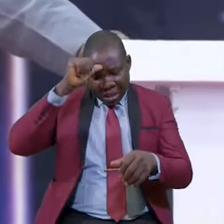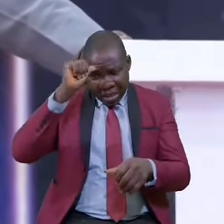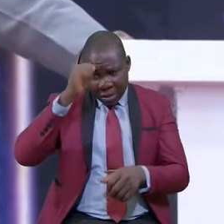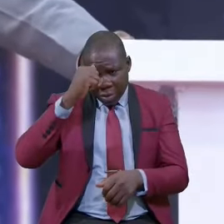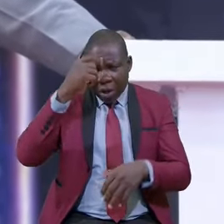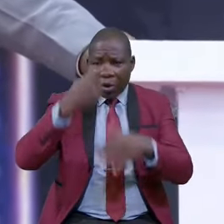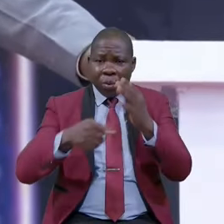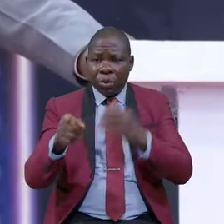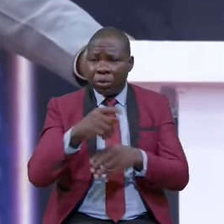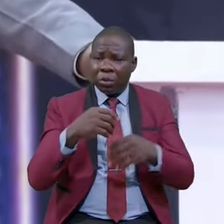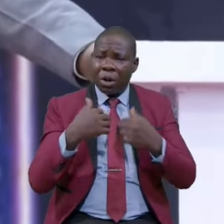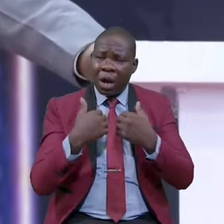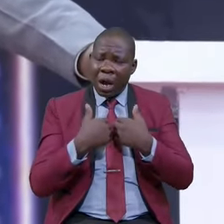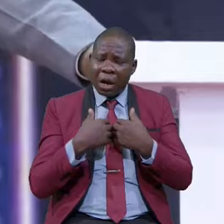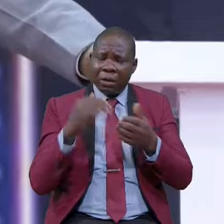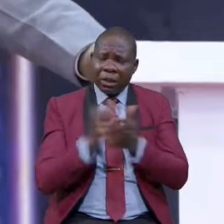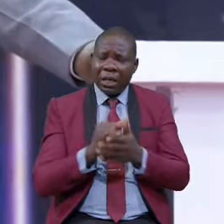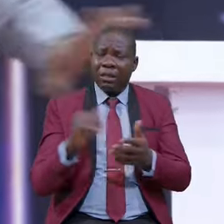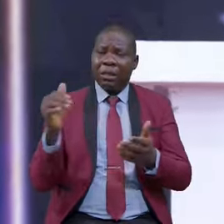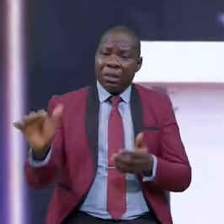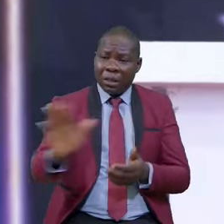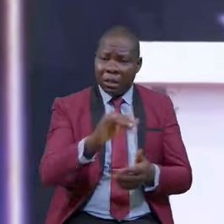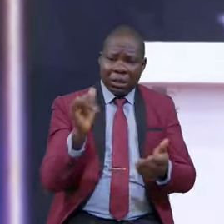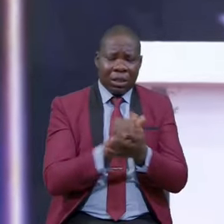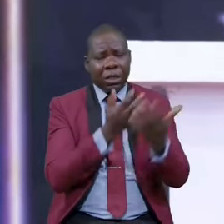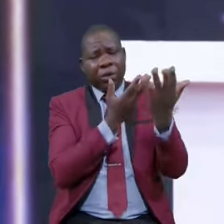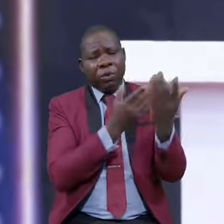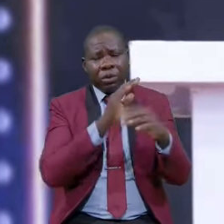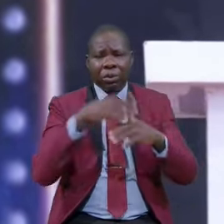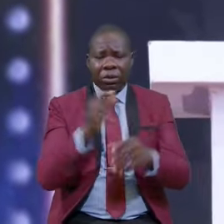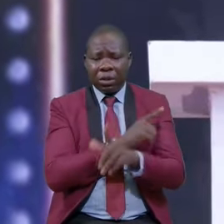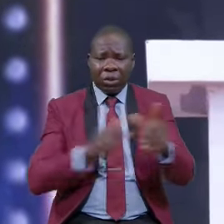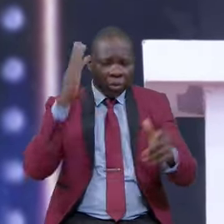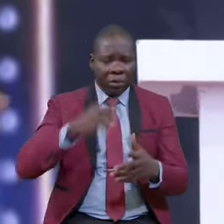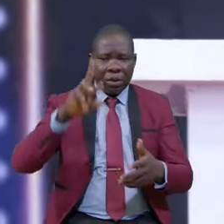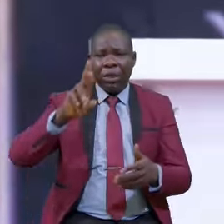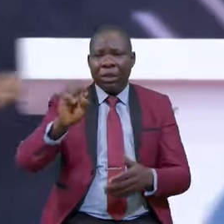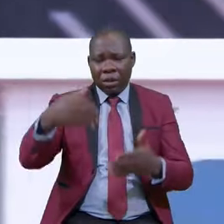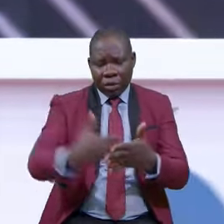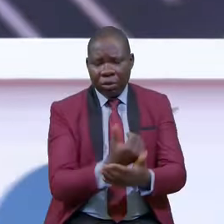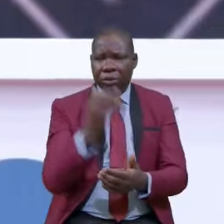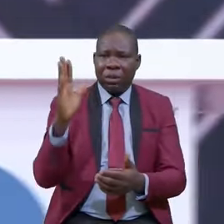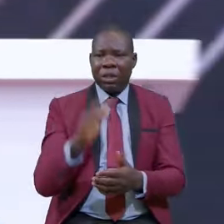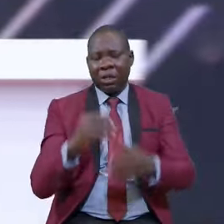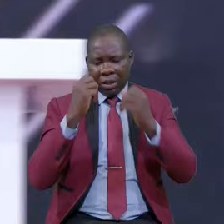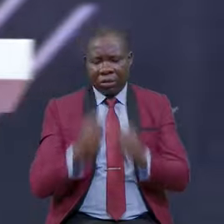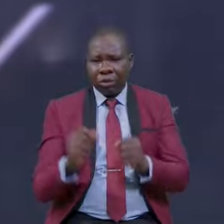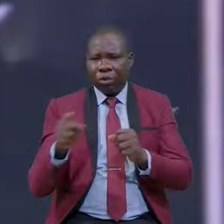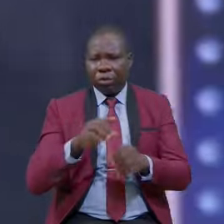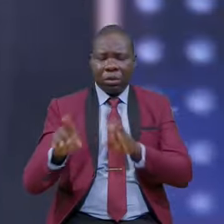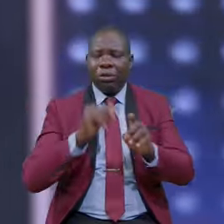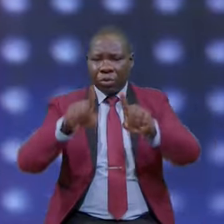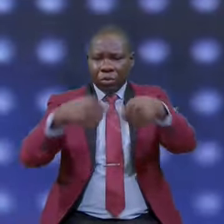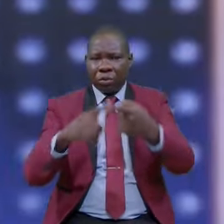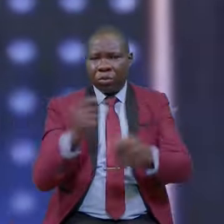tu as entendu. Ceux qui se confient en l'Éternel renouvellent leur force. Tu ne vas pas au Seigneur pour renouveler ta force. Tu es là, tu es là, tu es là.